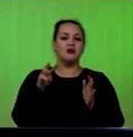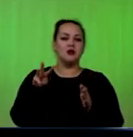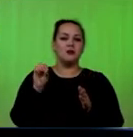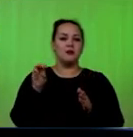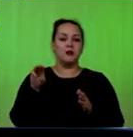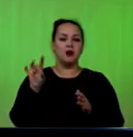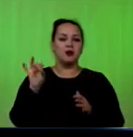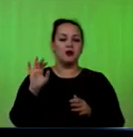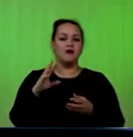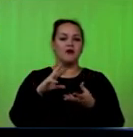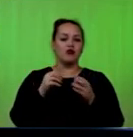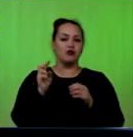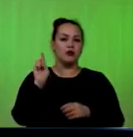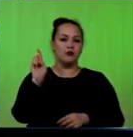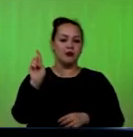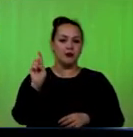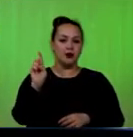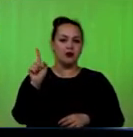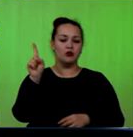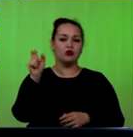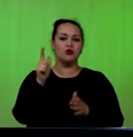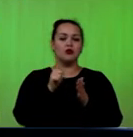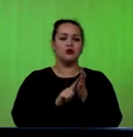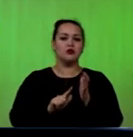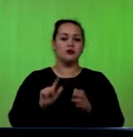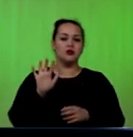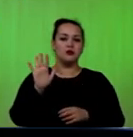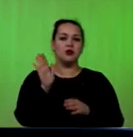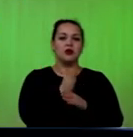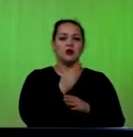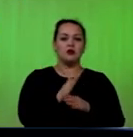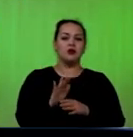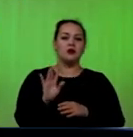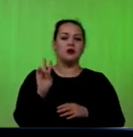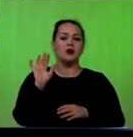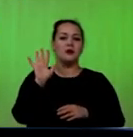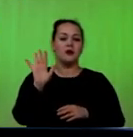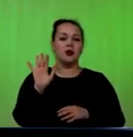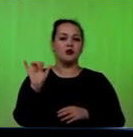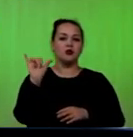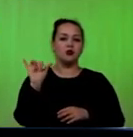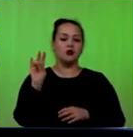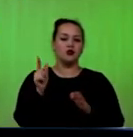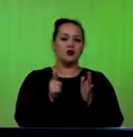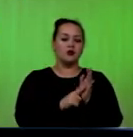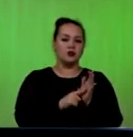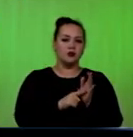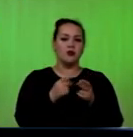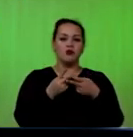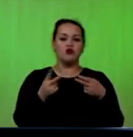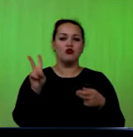результат б 175 разделить на 5 и умножить на 7 и получаем 245